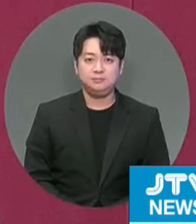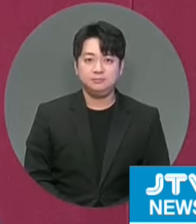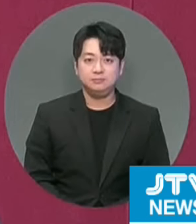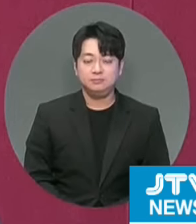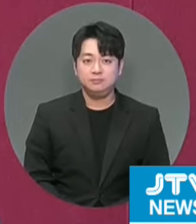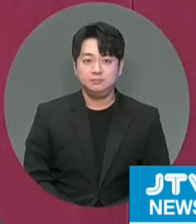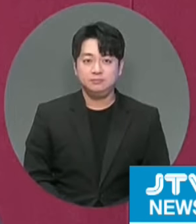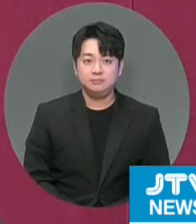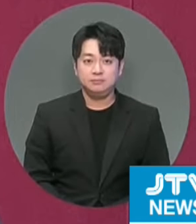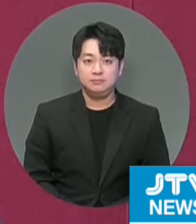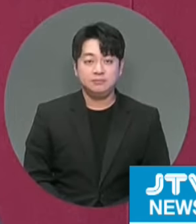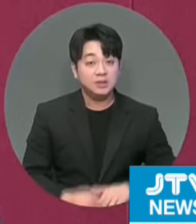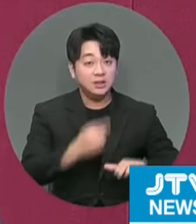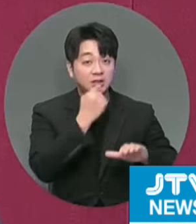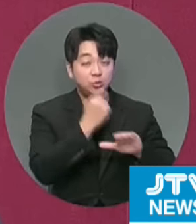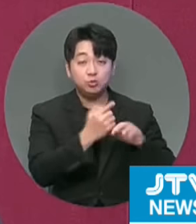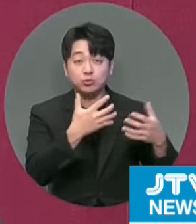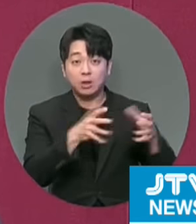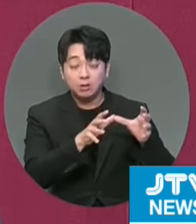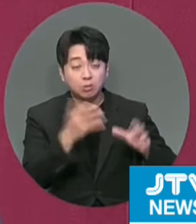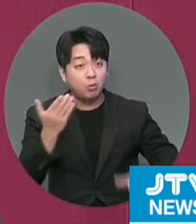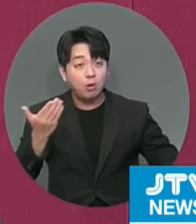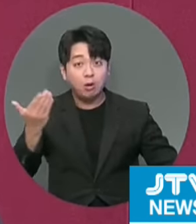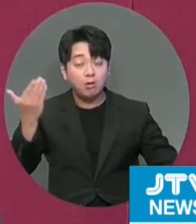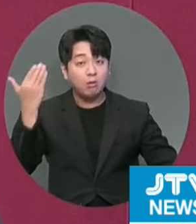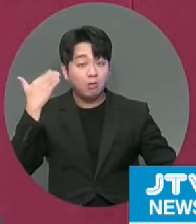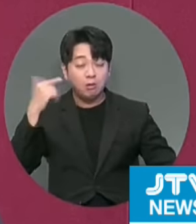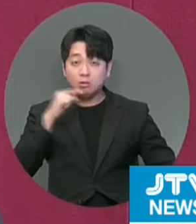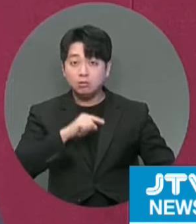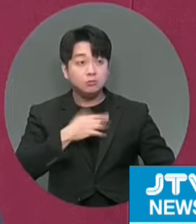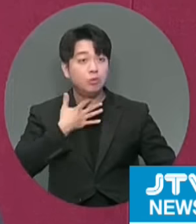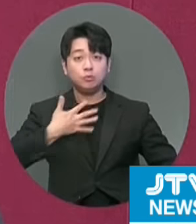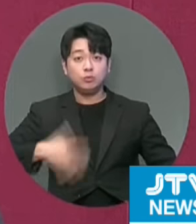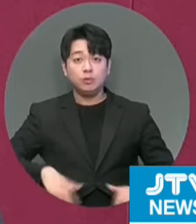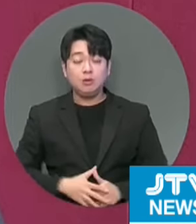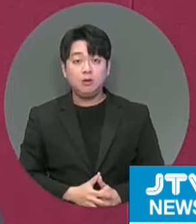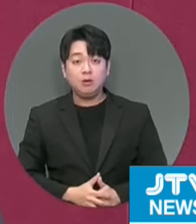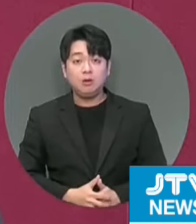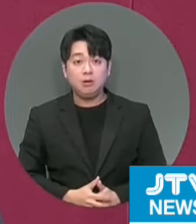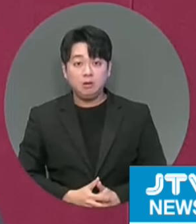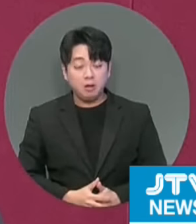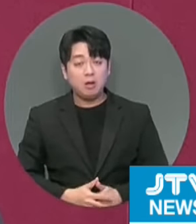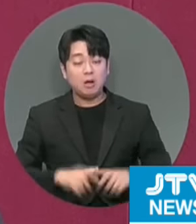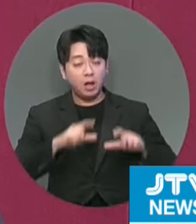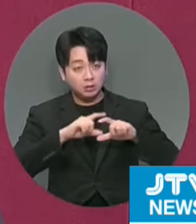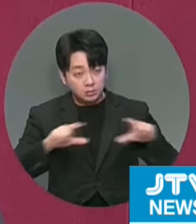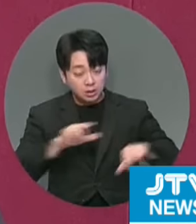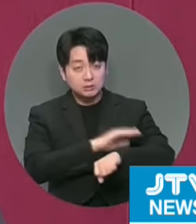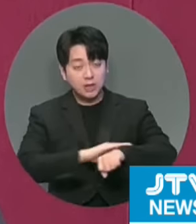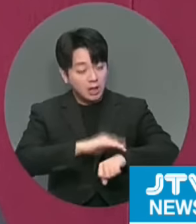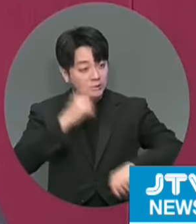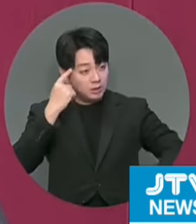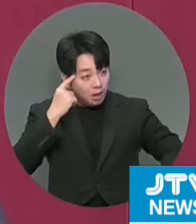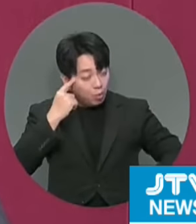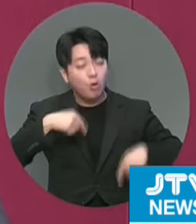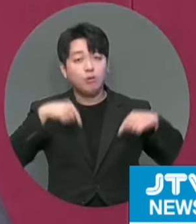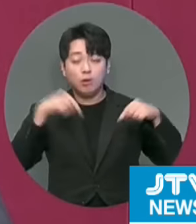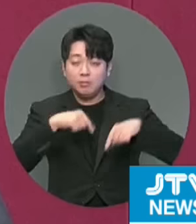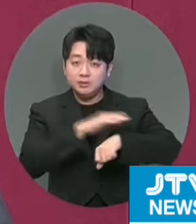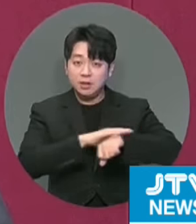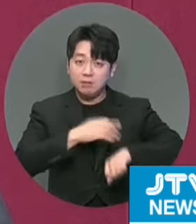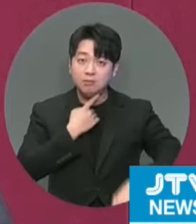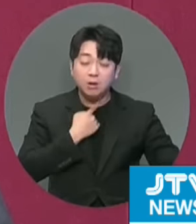민주당은 과거에 이러지 않았습니다. 민주당은 명분을 찾았고 민주당은 합리적인 협의를 했습니다. 왜 이렇게 됐습니까?